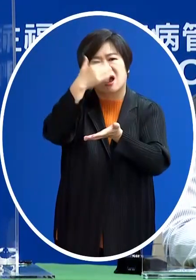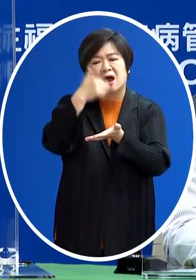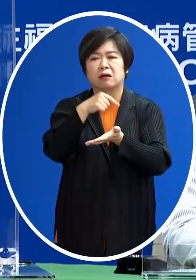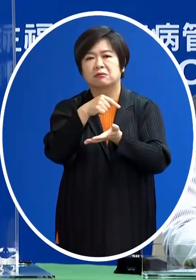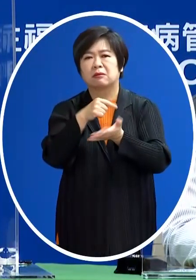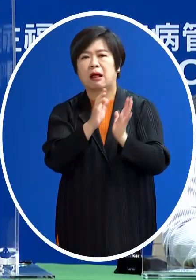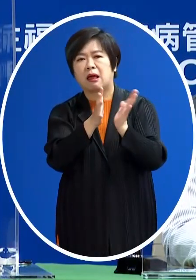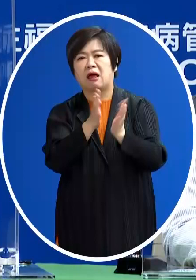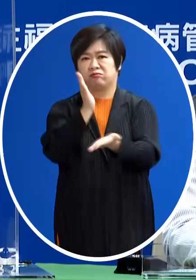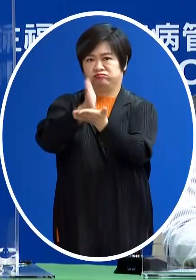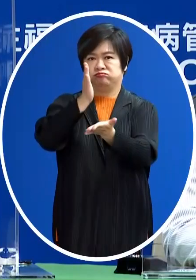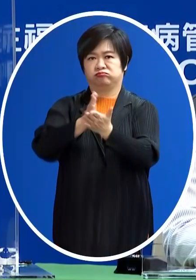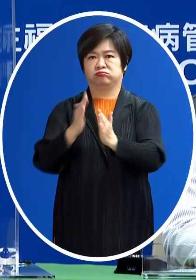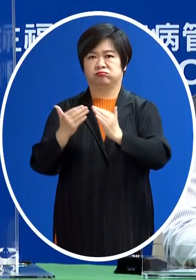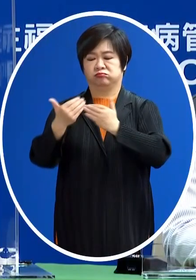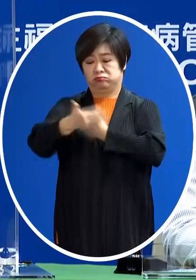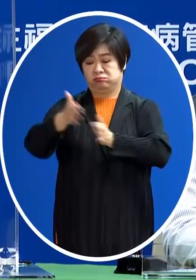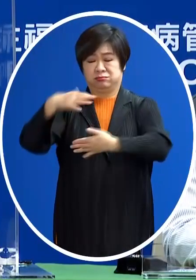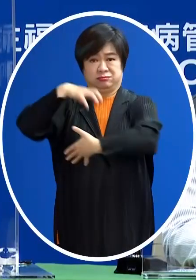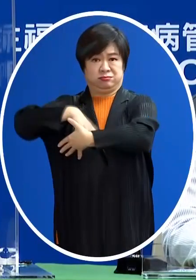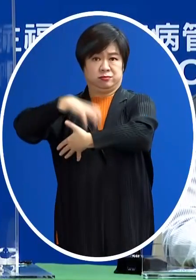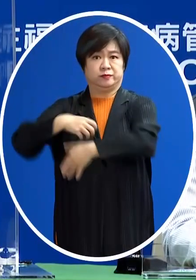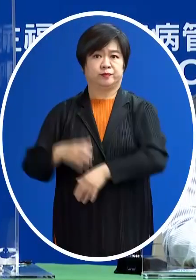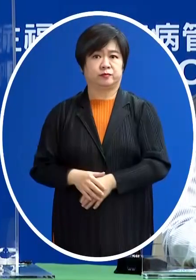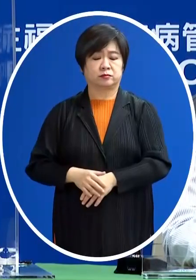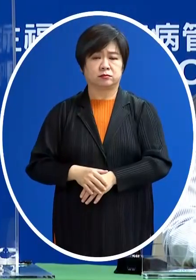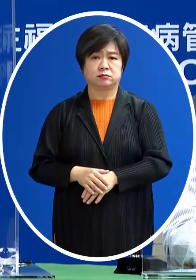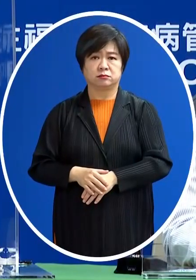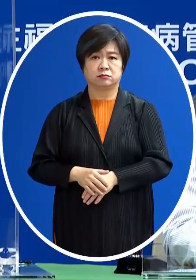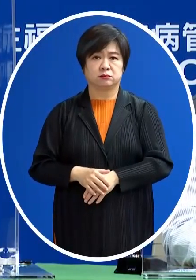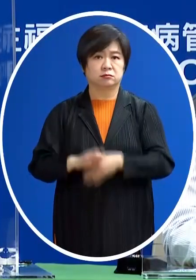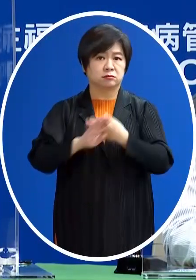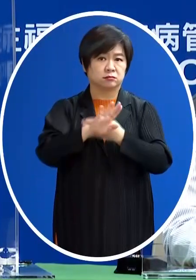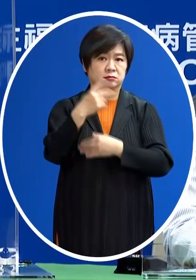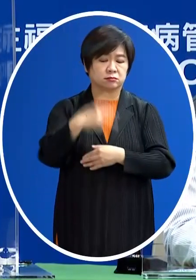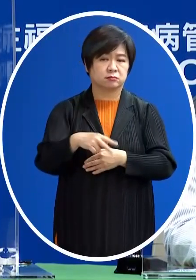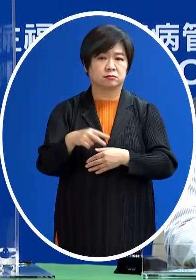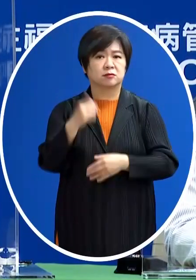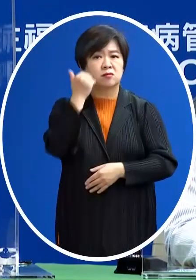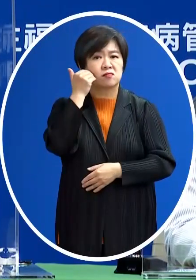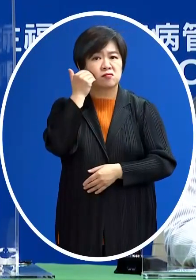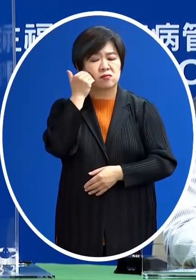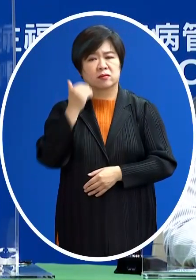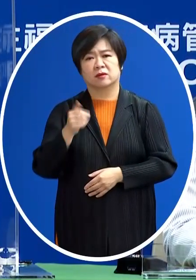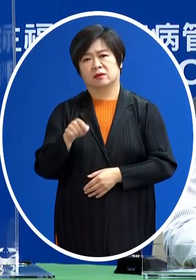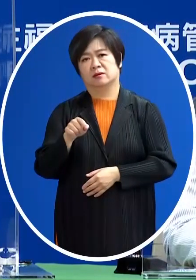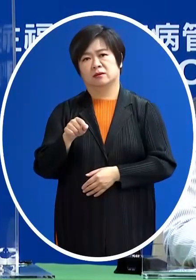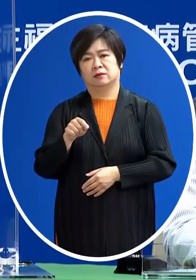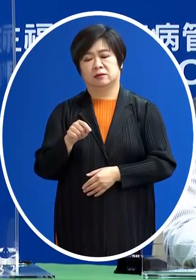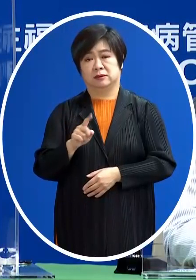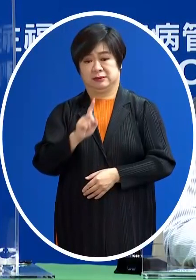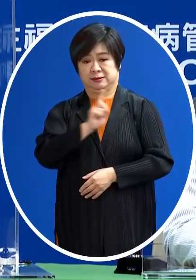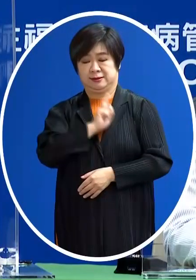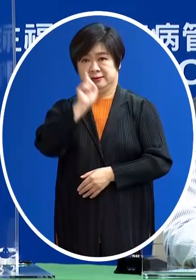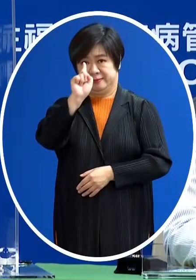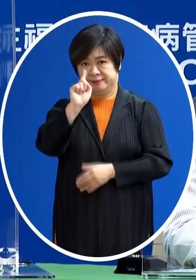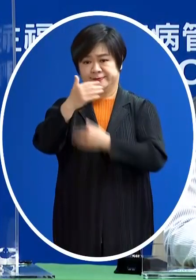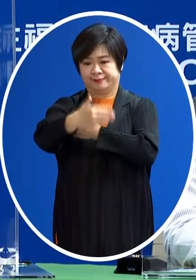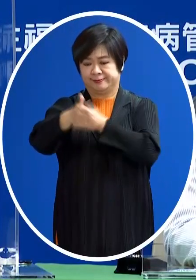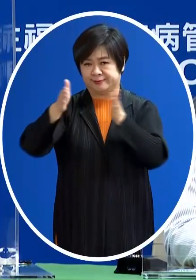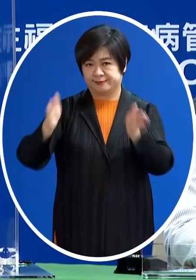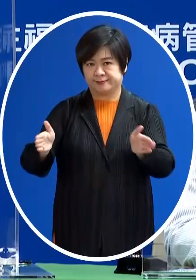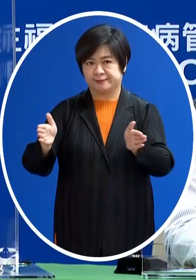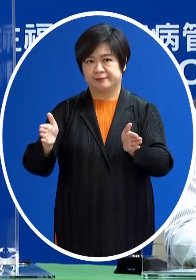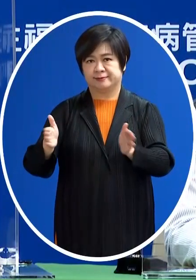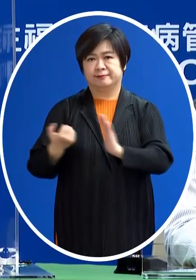房间里面。那其他有什么情况呢？就是在不有在一人一室的时候，那就